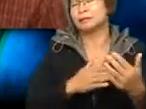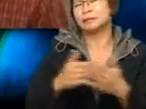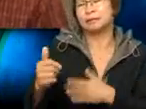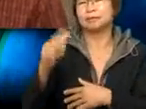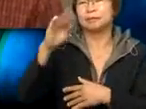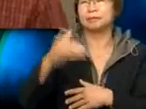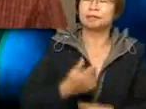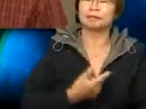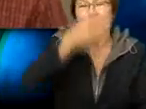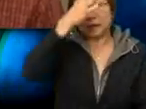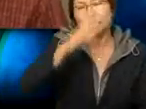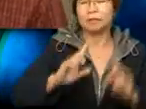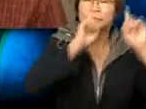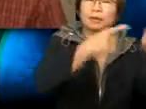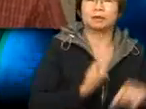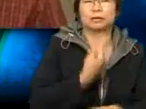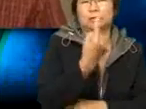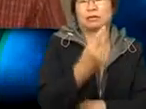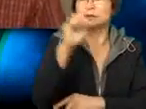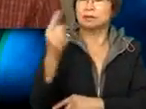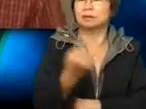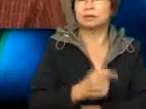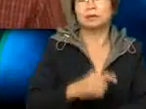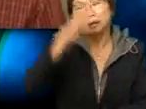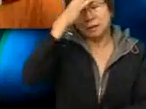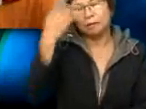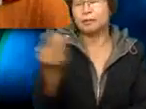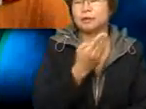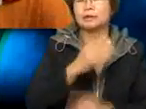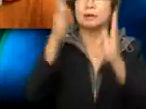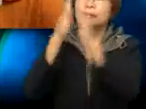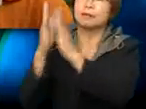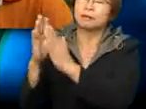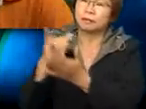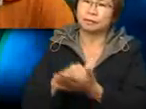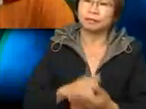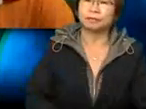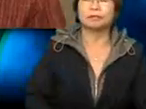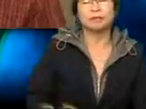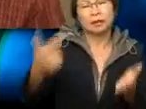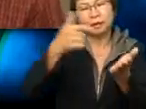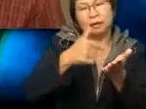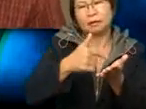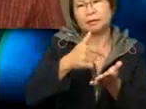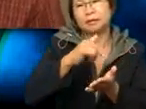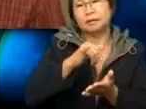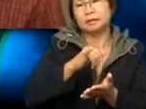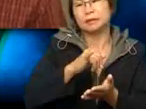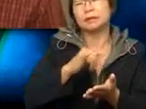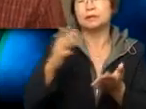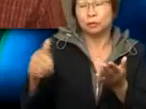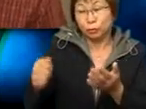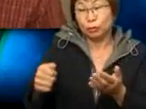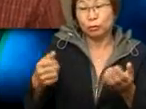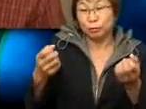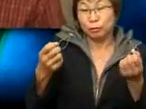Min. Biar ayah pergi seorang je lah. Ayah dah biasa sangat dekat bandar tu. Lagipun, Min kan banyak